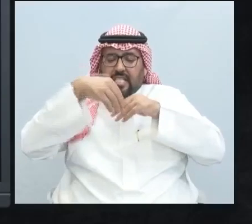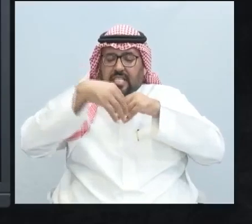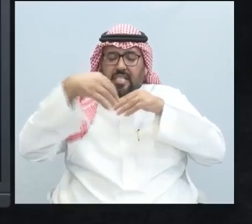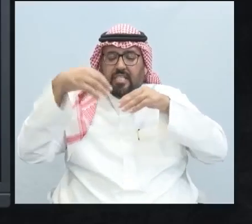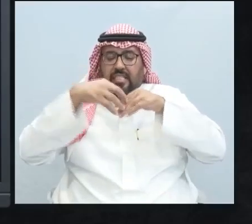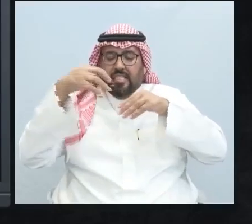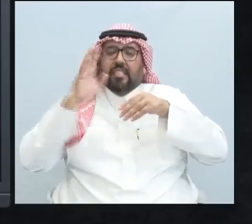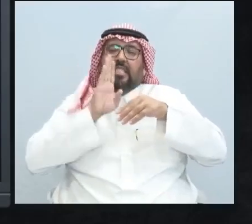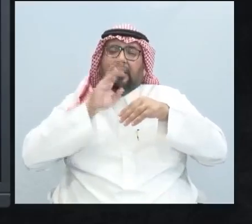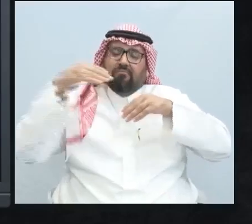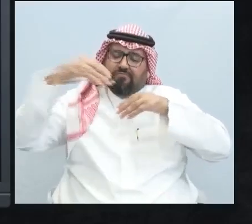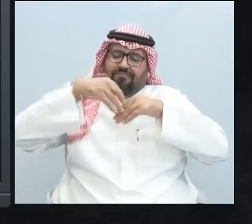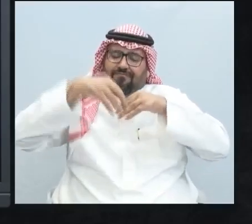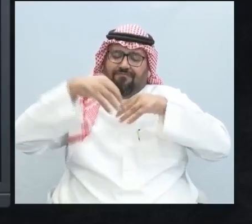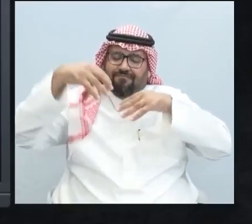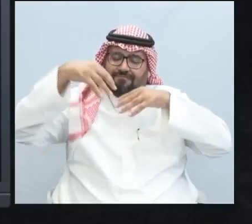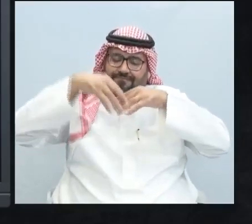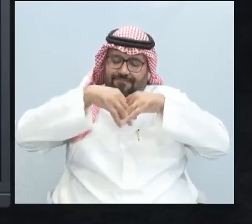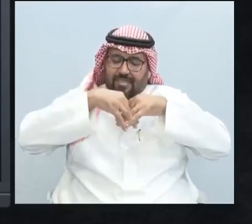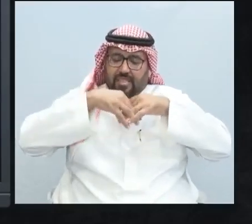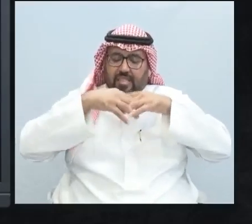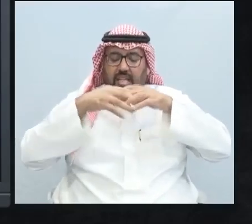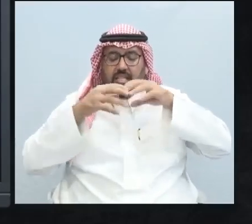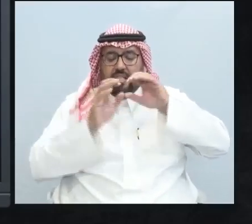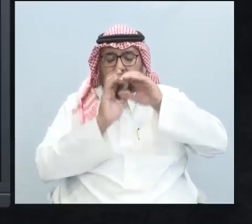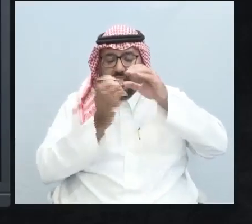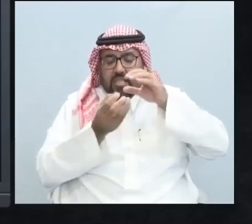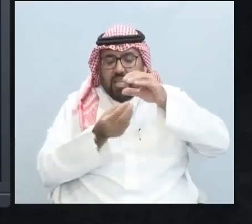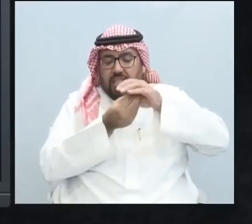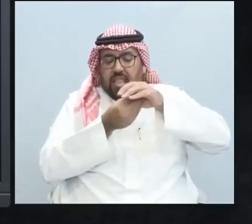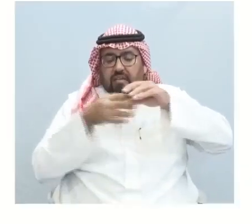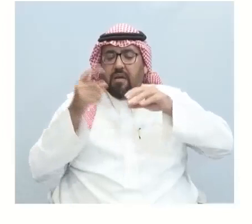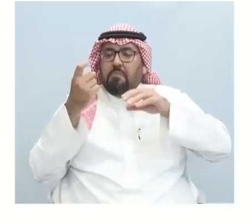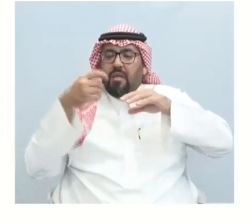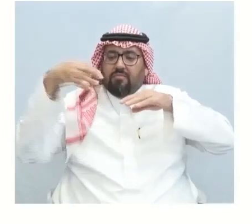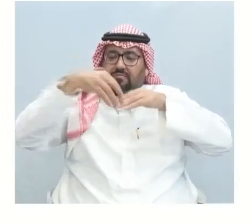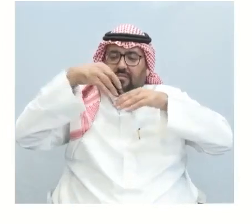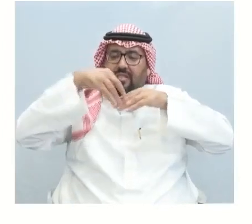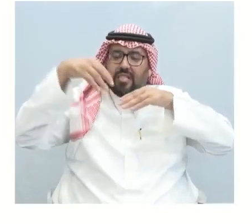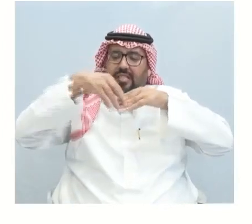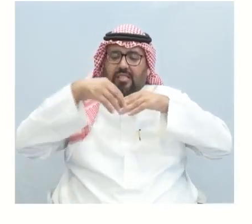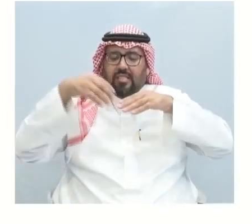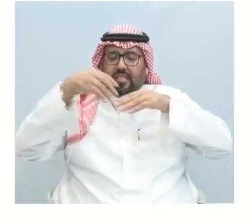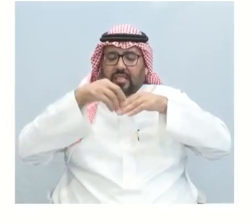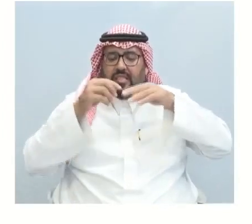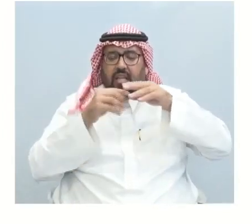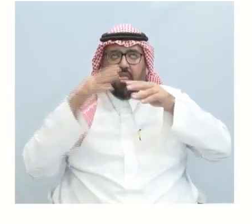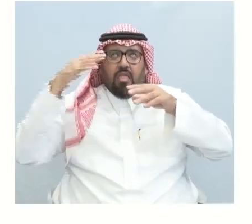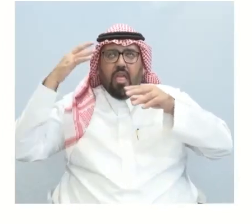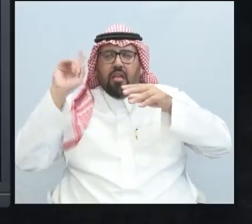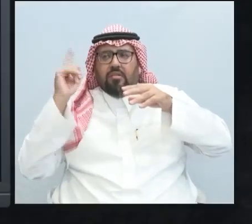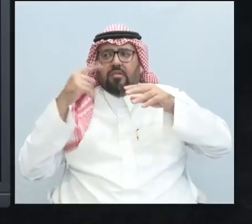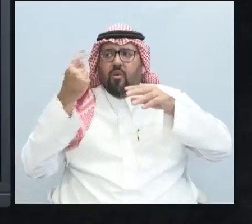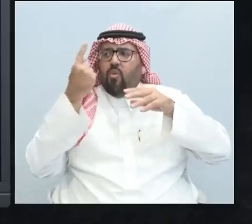الجدار تحاول اختراق هذه الطبقه المغلفه لهذه البويضه مئات الحيوانات المنويه وصلت لا نتخيل ان